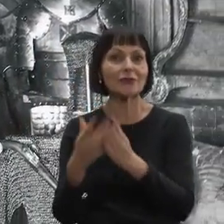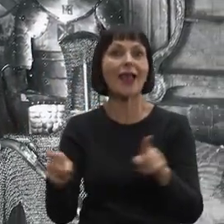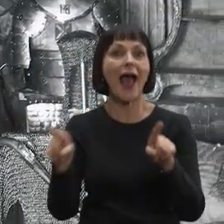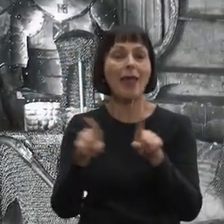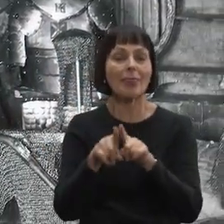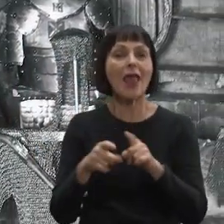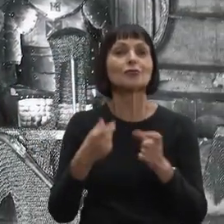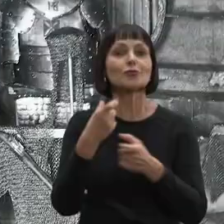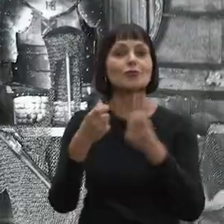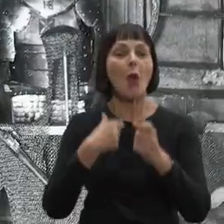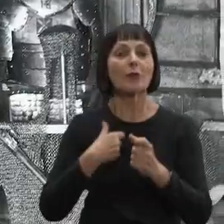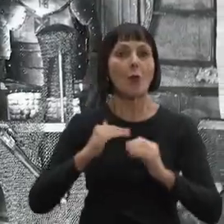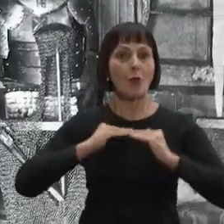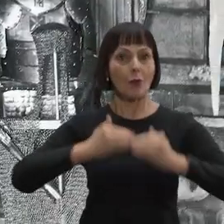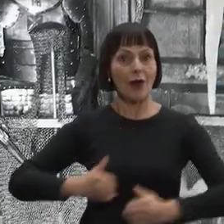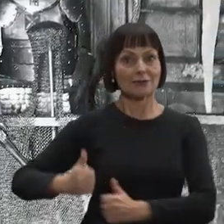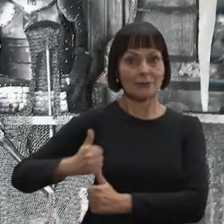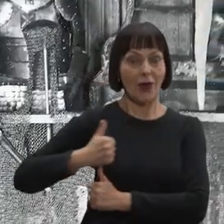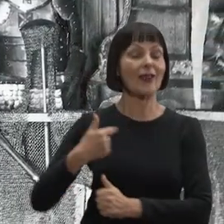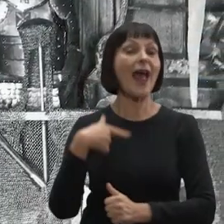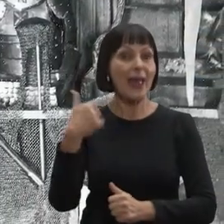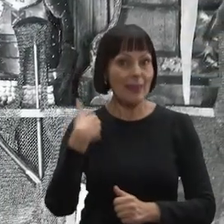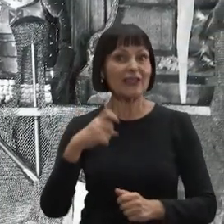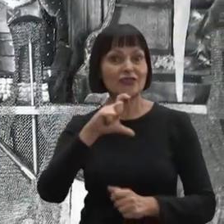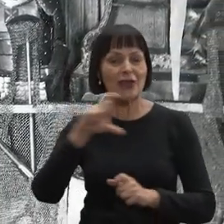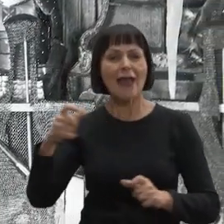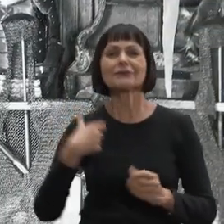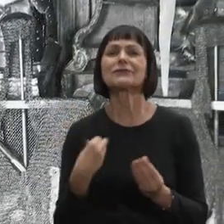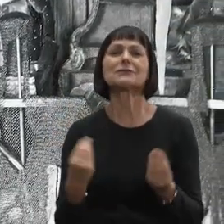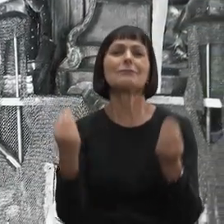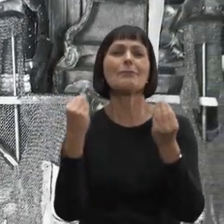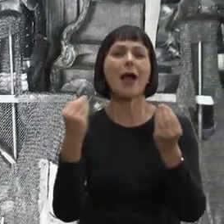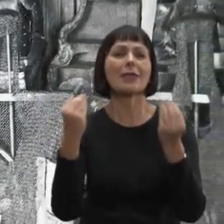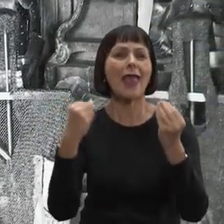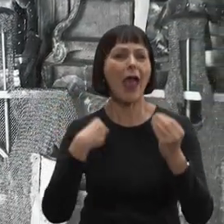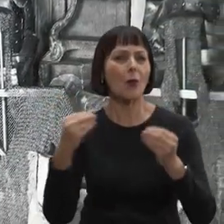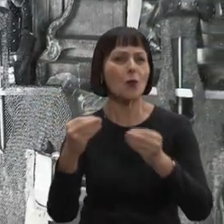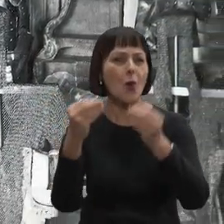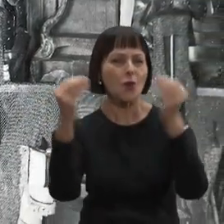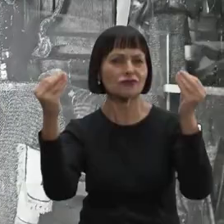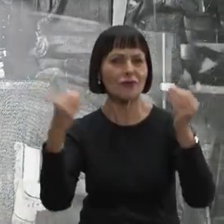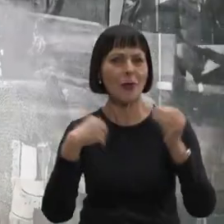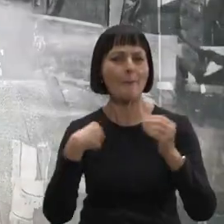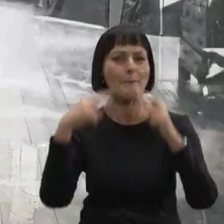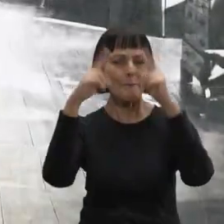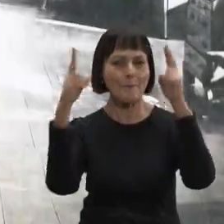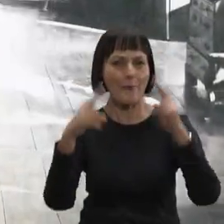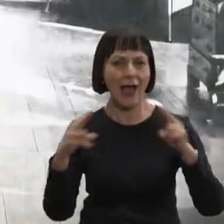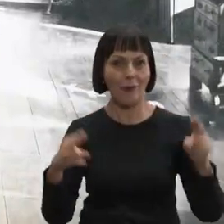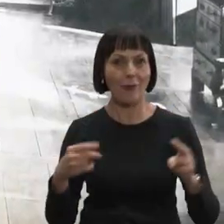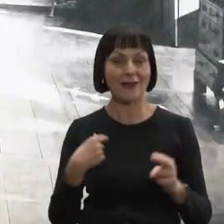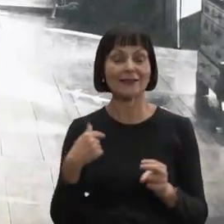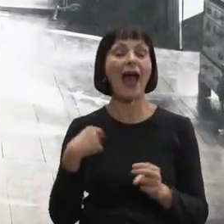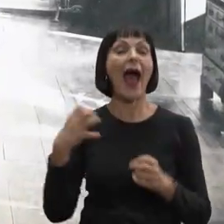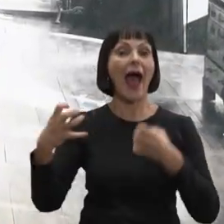a także urządził zbrojownię. To za jego czasów pałac cieszył się największą świetnością. Szymon